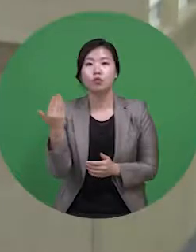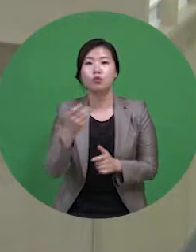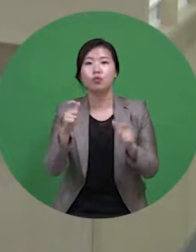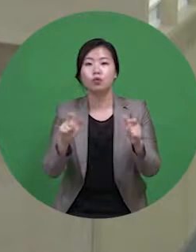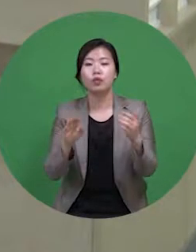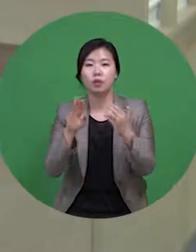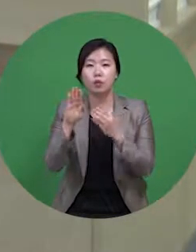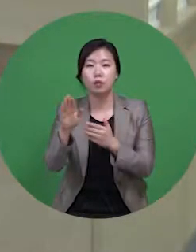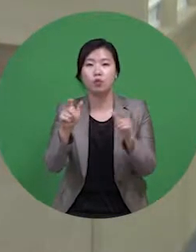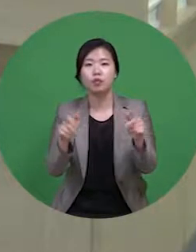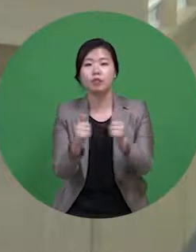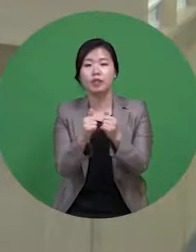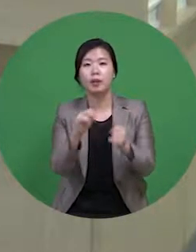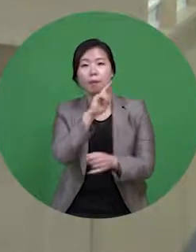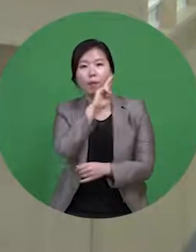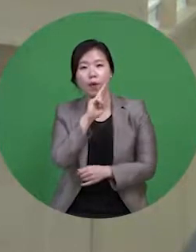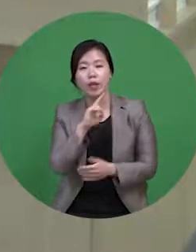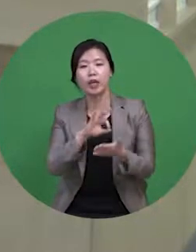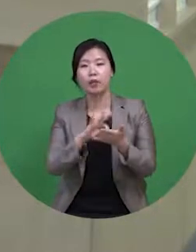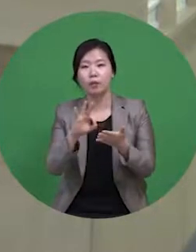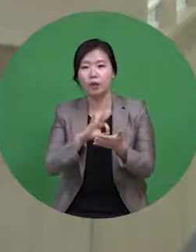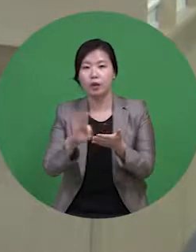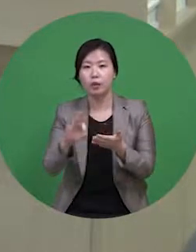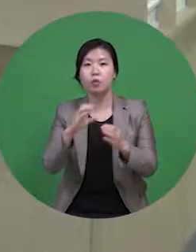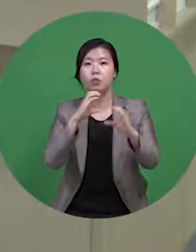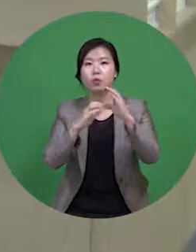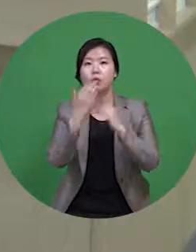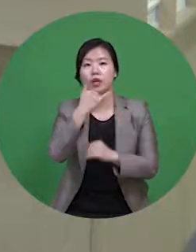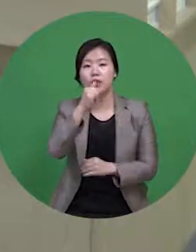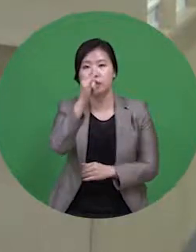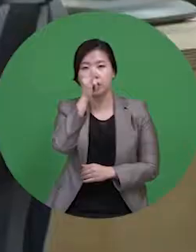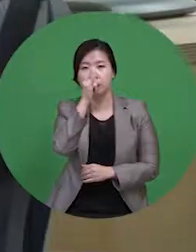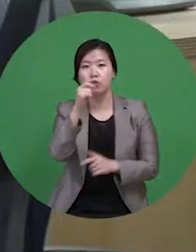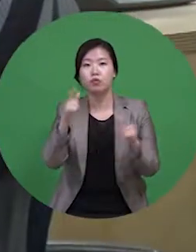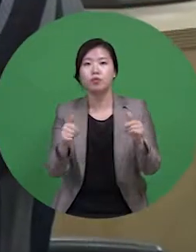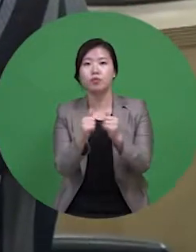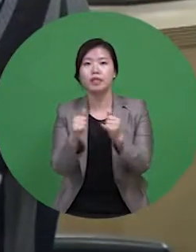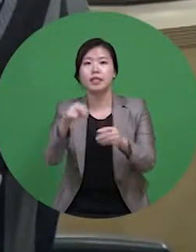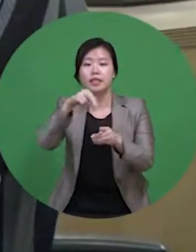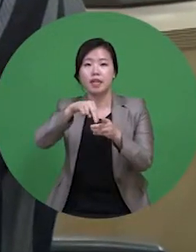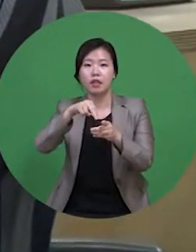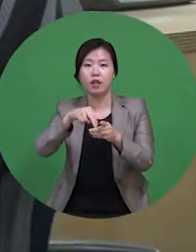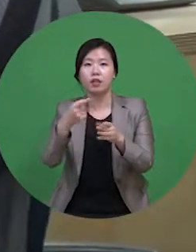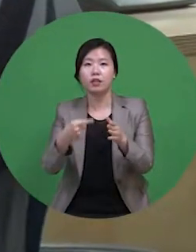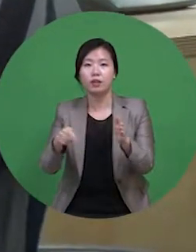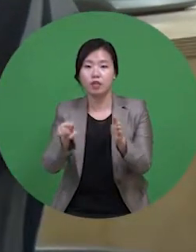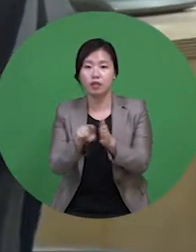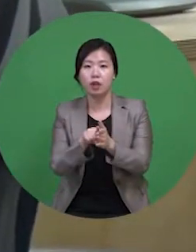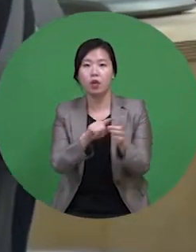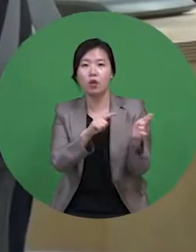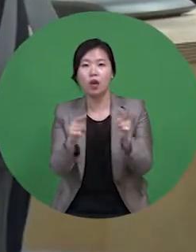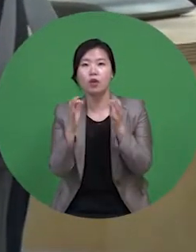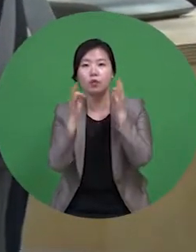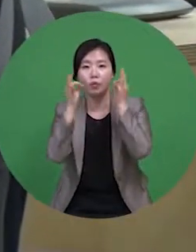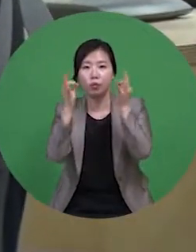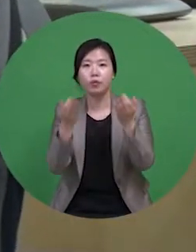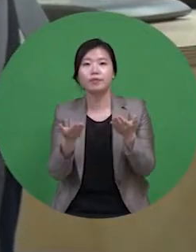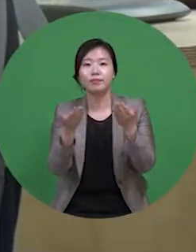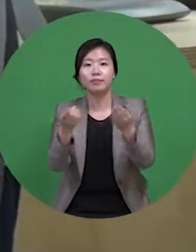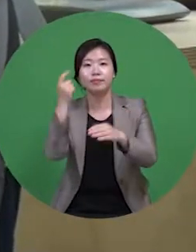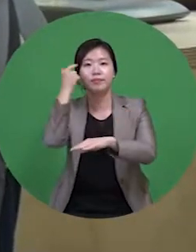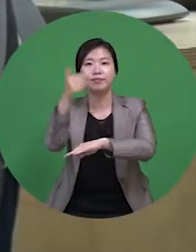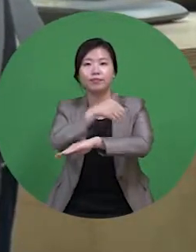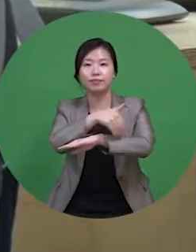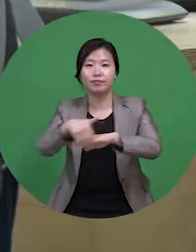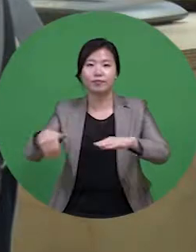구로구는 앞으로도 주민들이 편하게 이용하며 소통할 수 있는 주민센터가 될 수 있도록 다양한 노력을 지속할